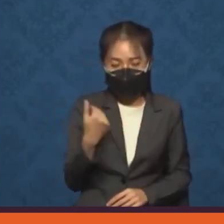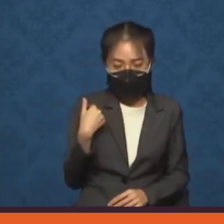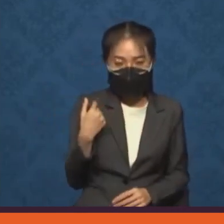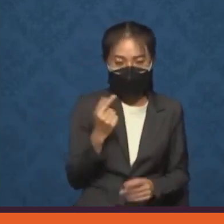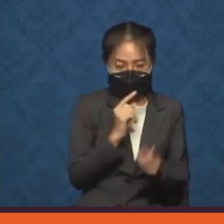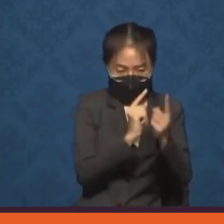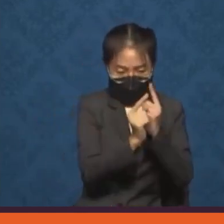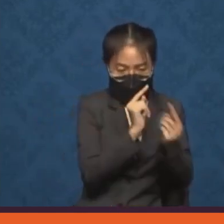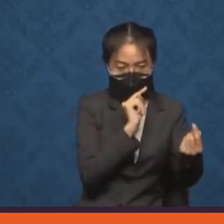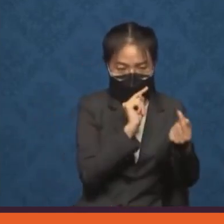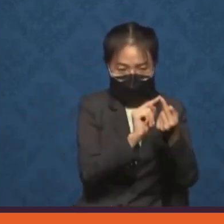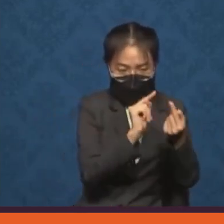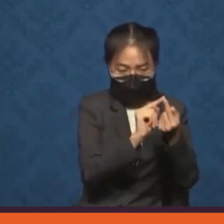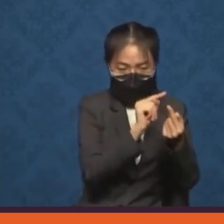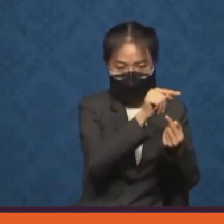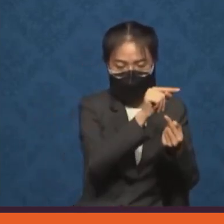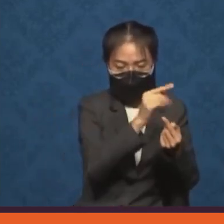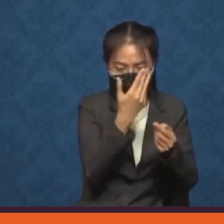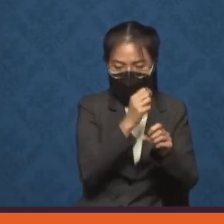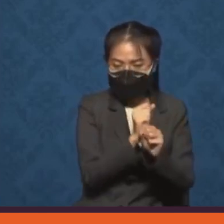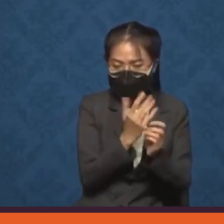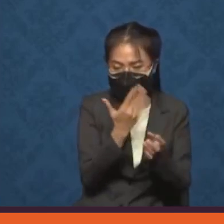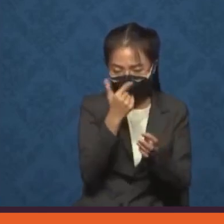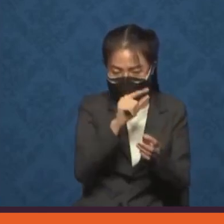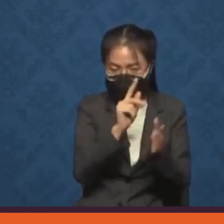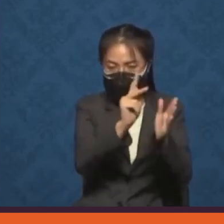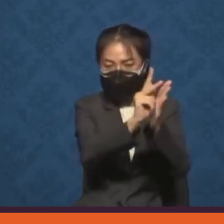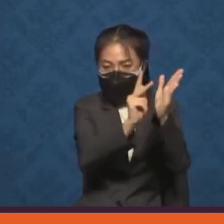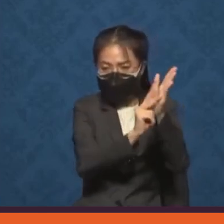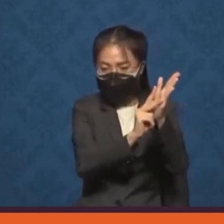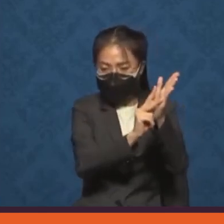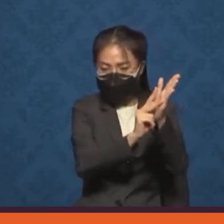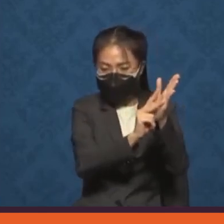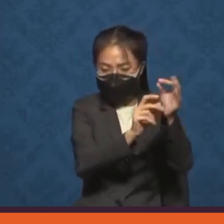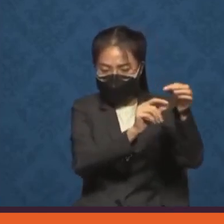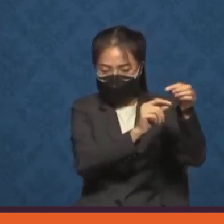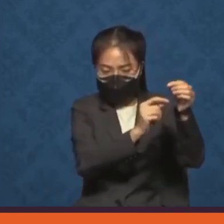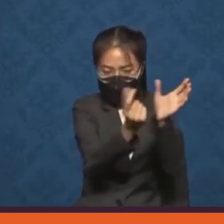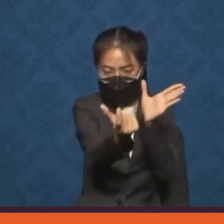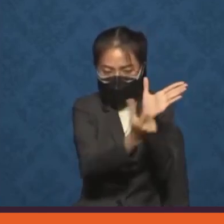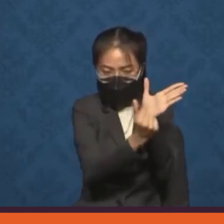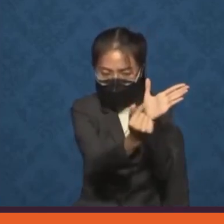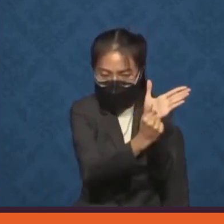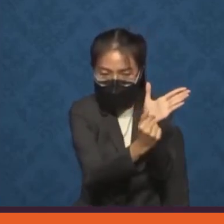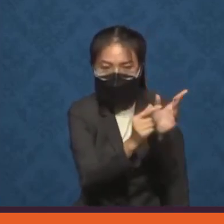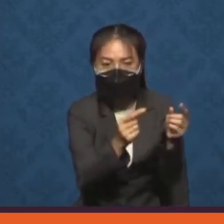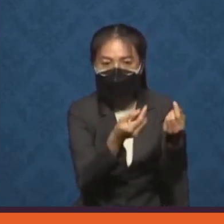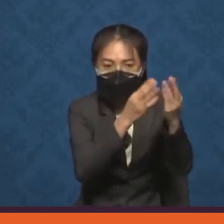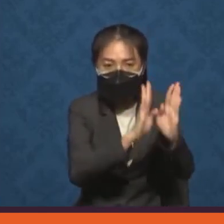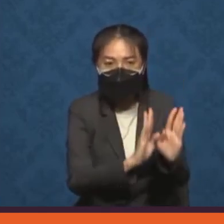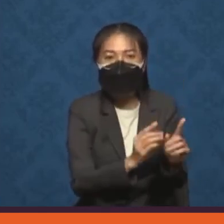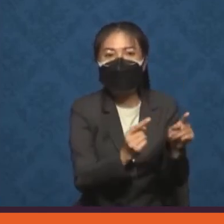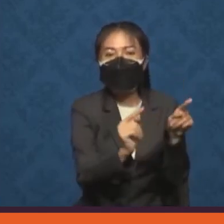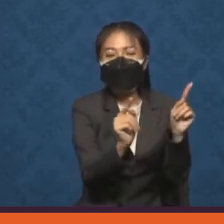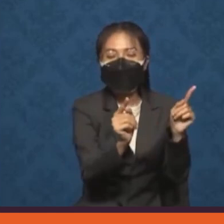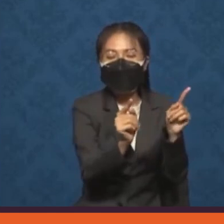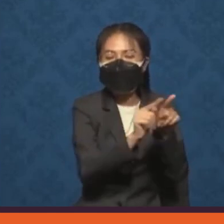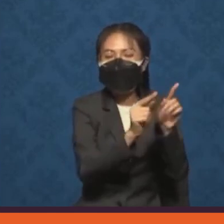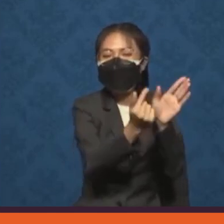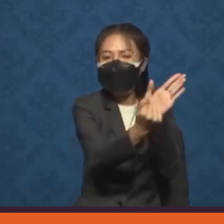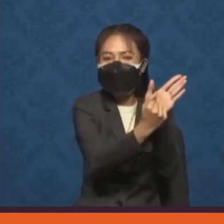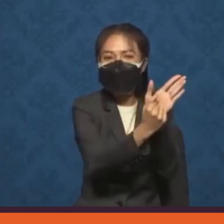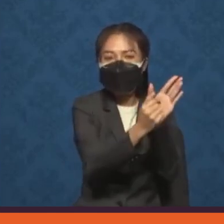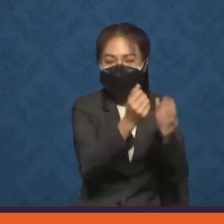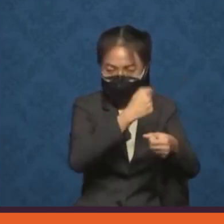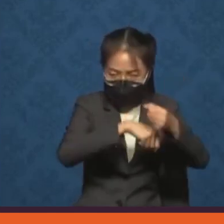ทำอย่างไรก็ในเมื่อกฎหมายมันเขียนแบบนี้ในเมื่อแนวคำพิพากษาศาลฎีกามันเป็นแบบนี้วางกันมาตั้งแต่2490